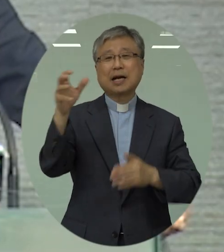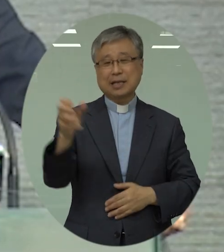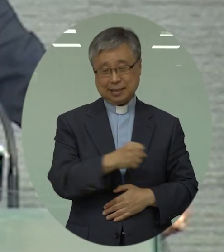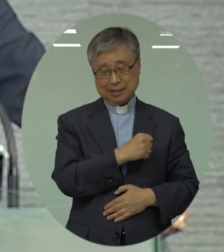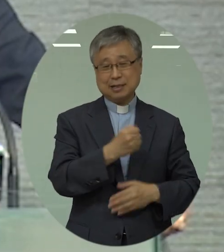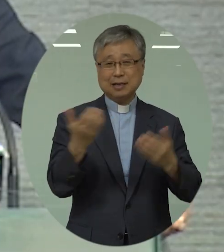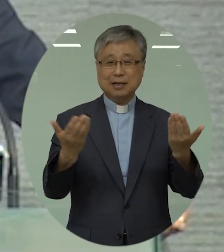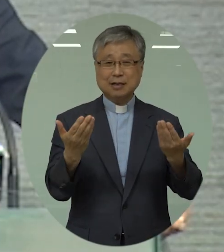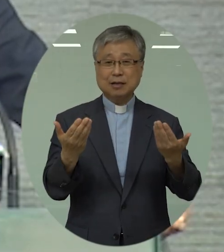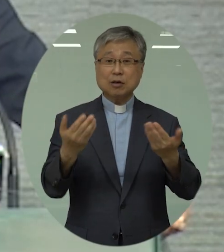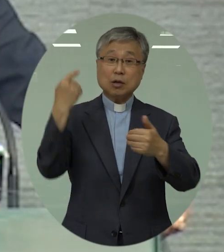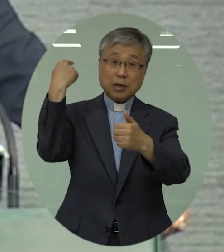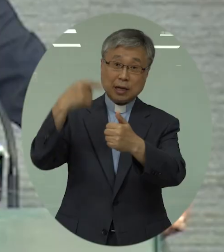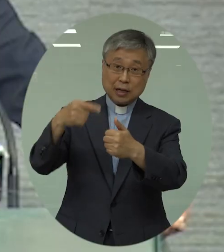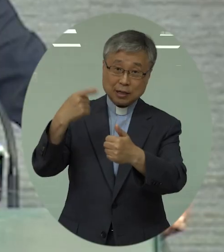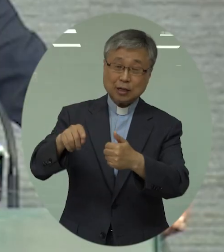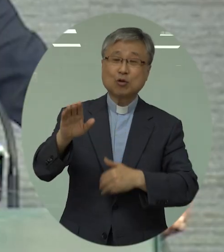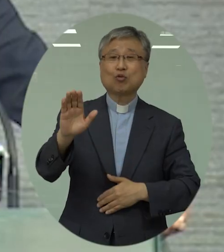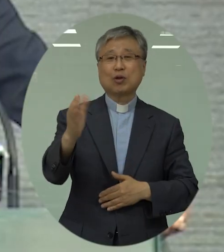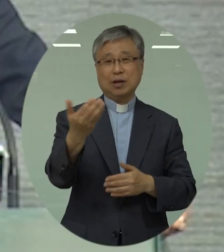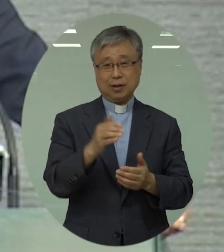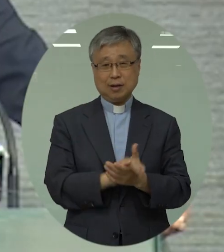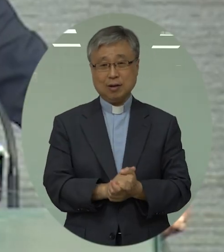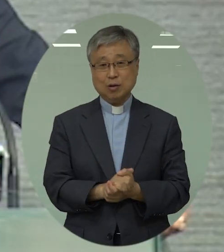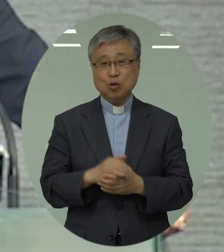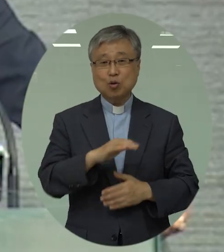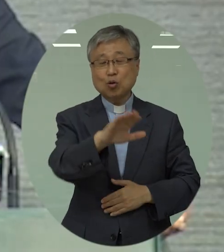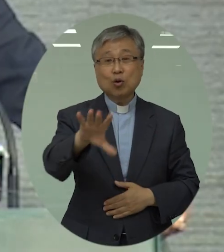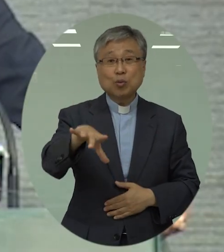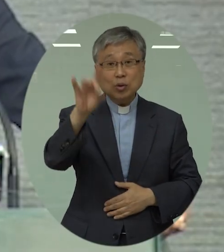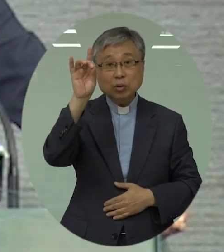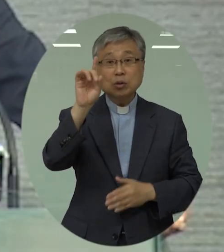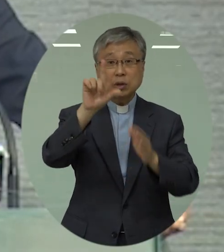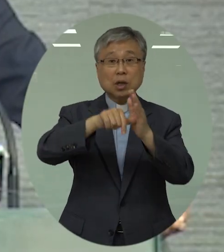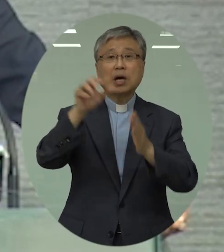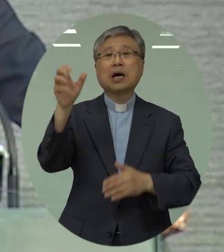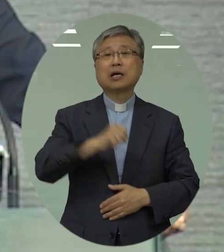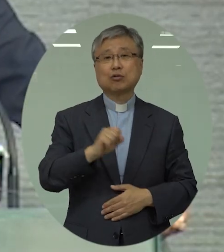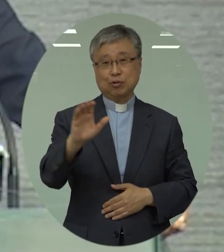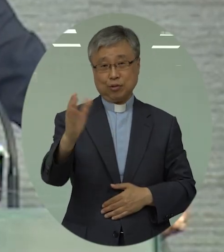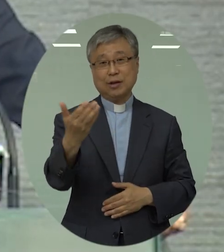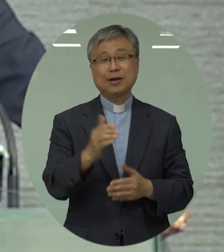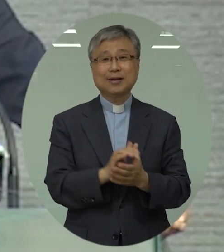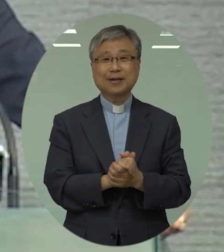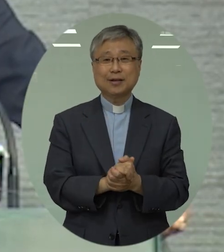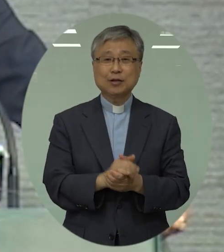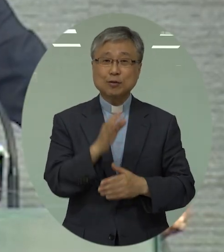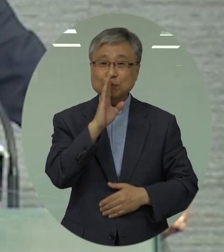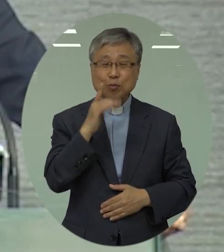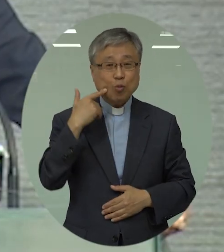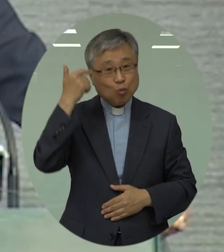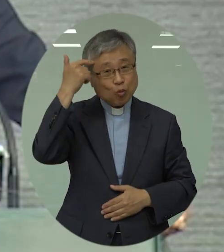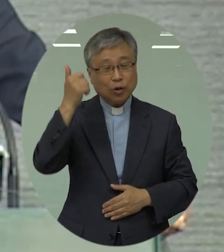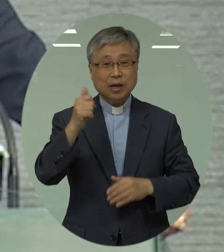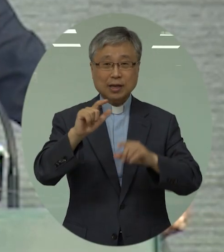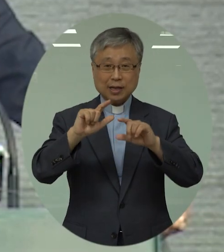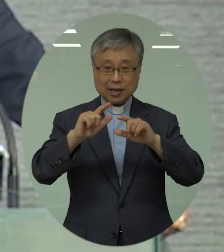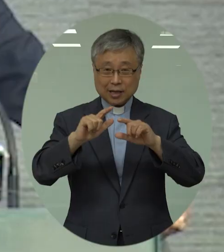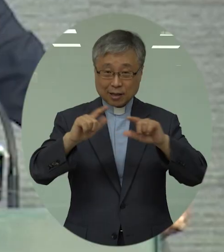거, 이걸 가르쳐야 한단 말이에요. 우리가 먼저 그 시간 가져야 돼요. 소위 목회자라고 하는